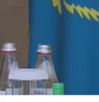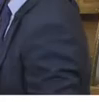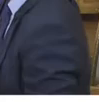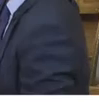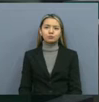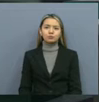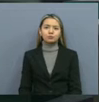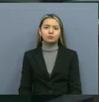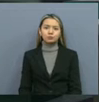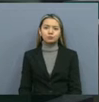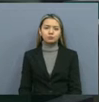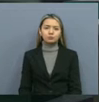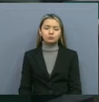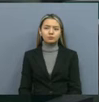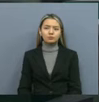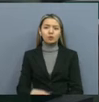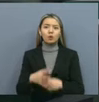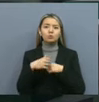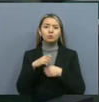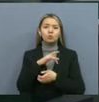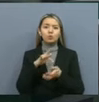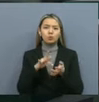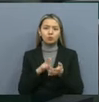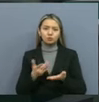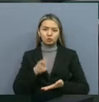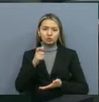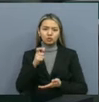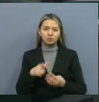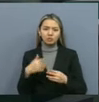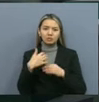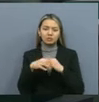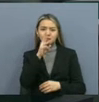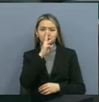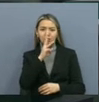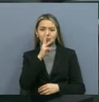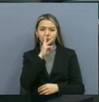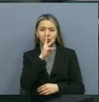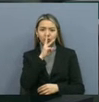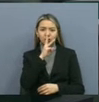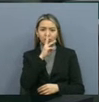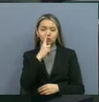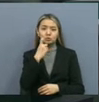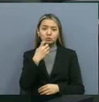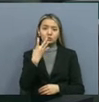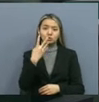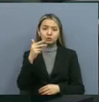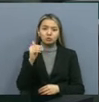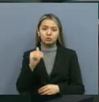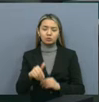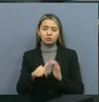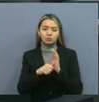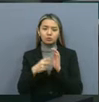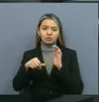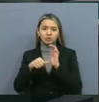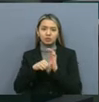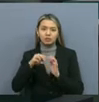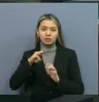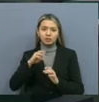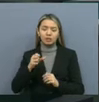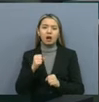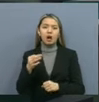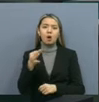берді. Көкшетау қаласы тұрғындарының орташа айлық жалақысы мөлшері 143636 теңгені құрайды,